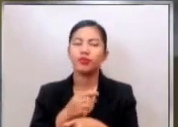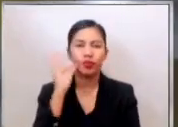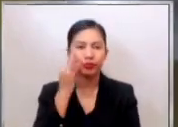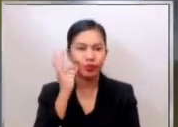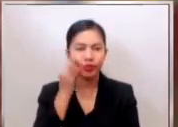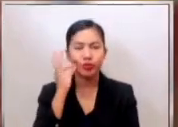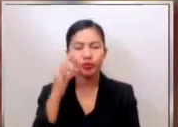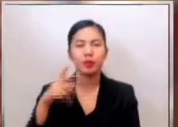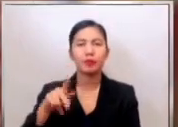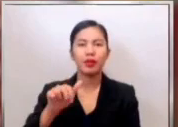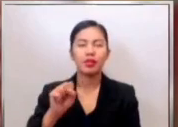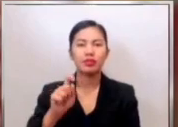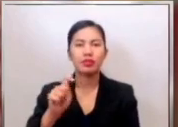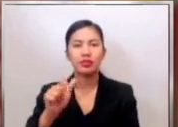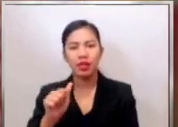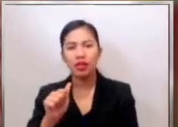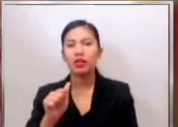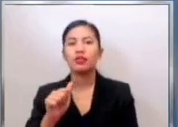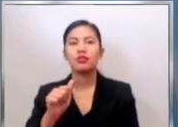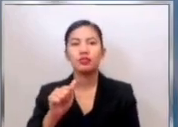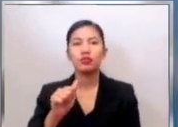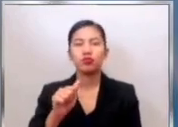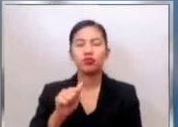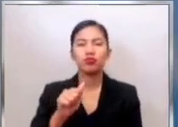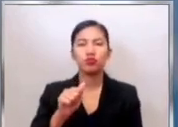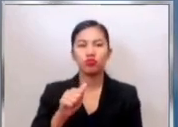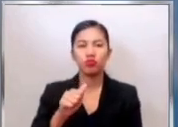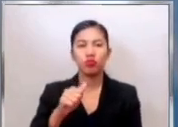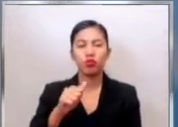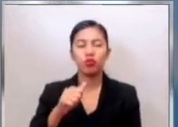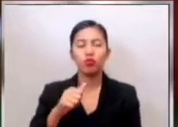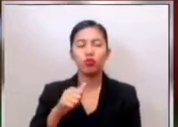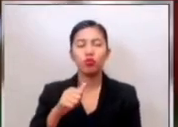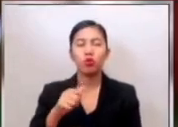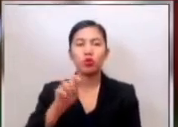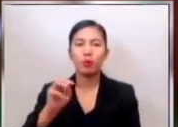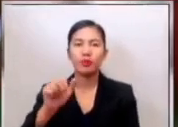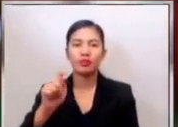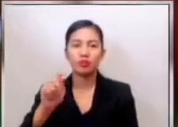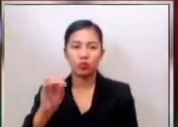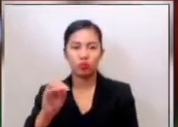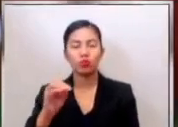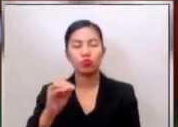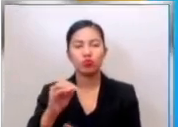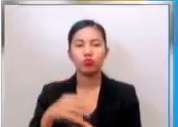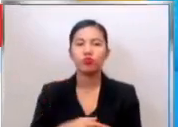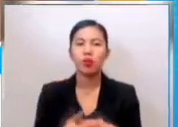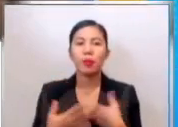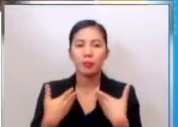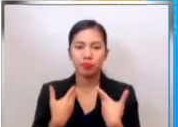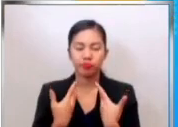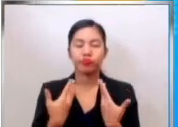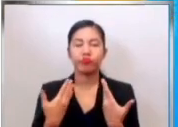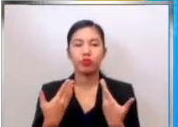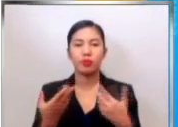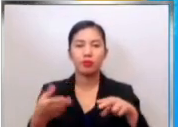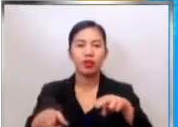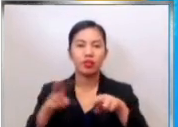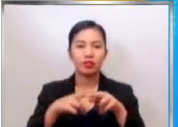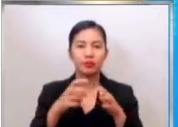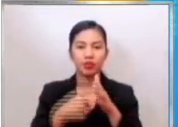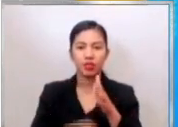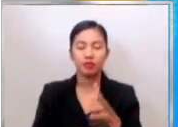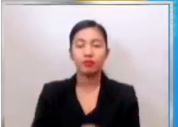at mayonnaise. Depende sa brand at laki, naglalaro sa 1-12% ang taas presyo. In peso